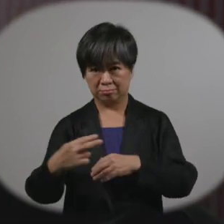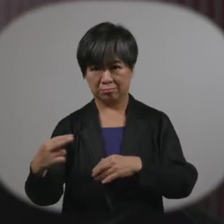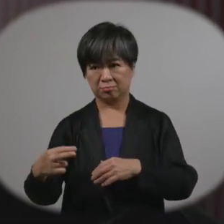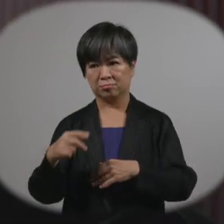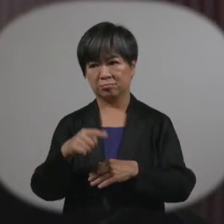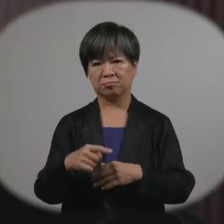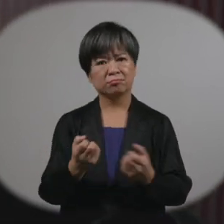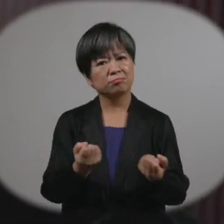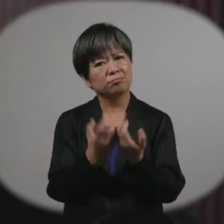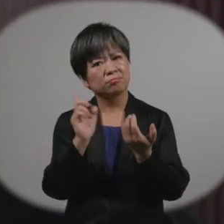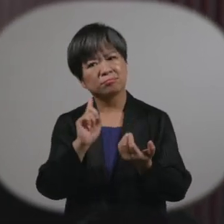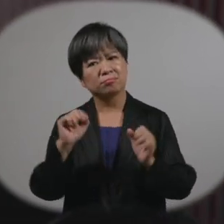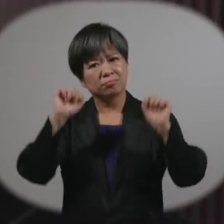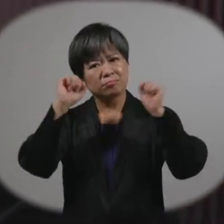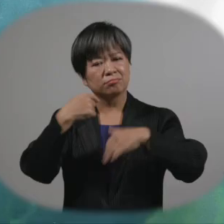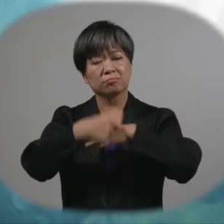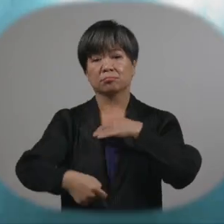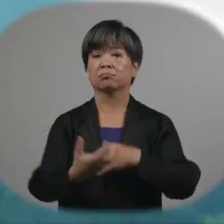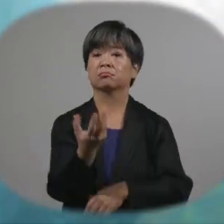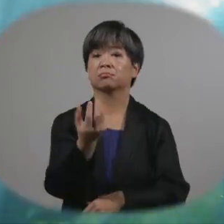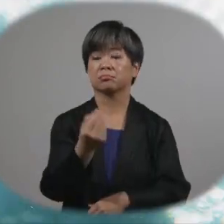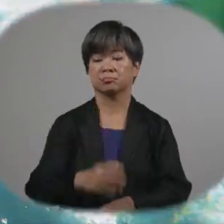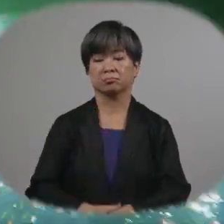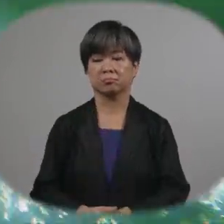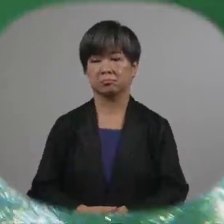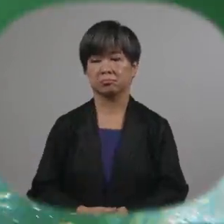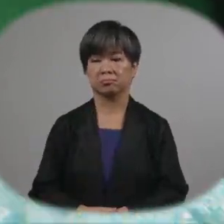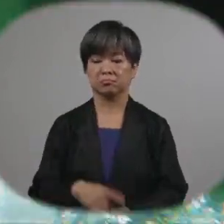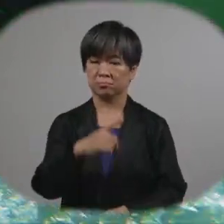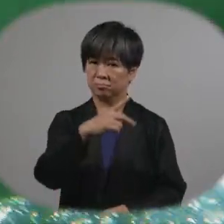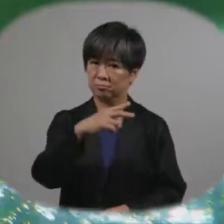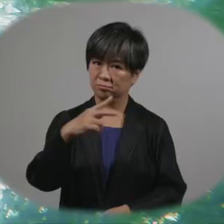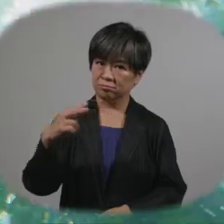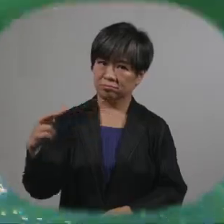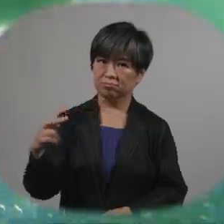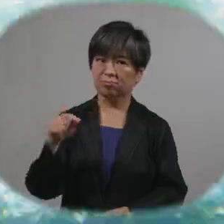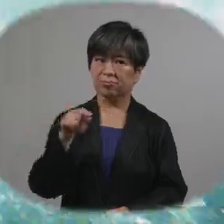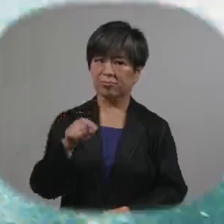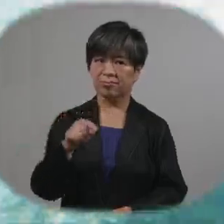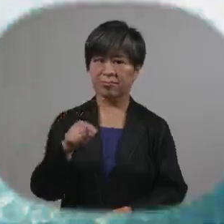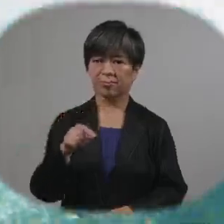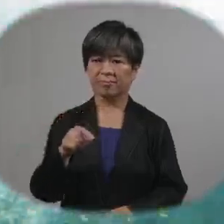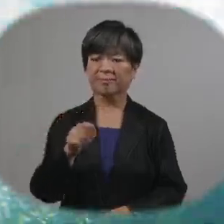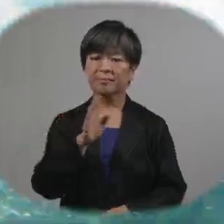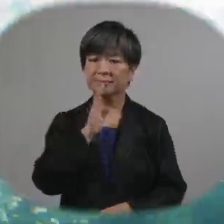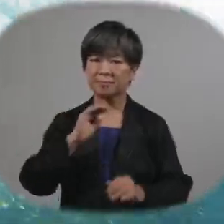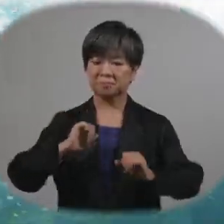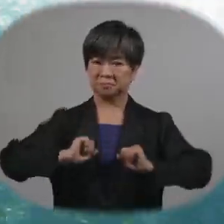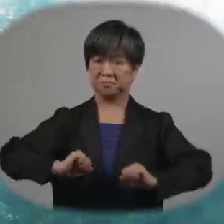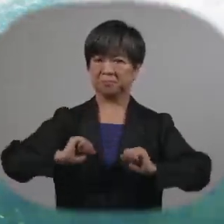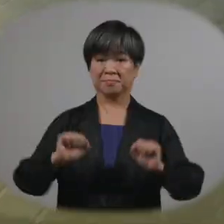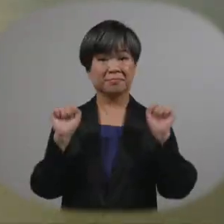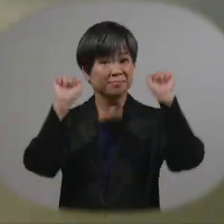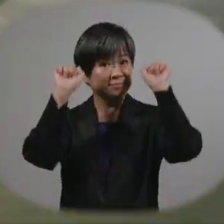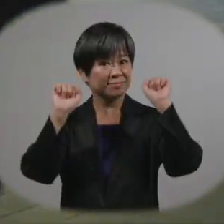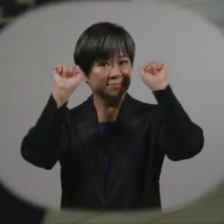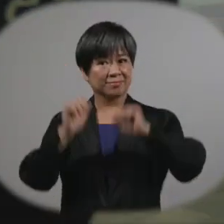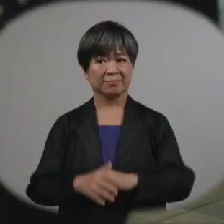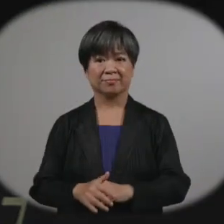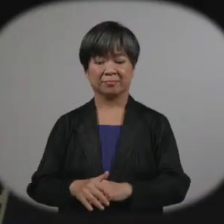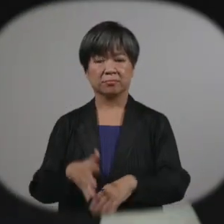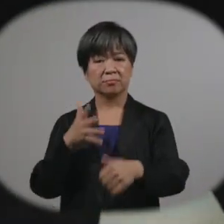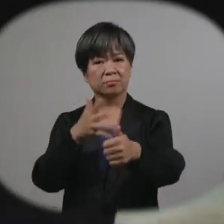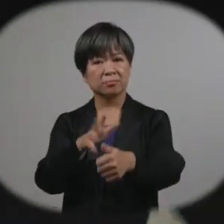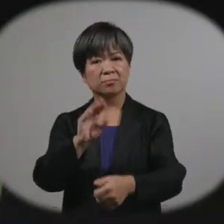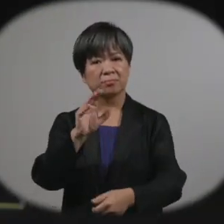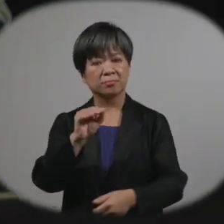易发生一些运动伤害。其实我觉得游泳算是一个也算是一个健康的运动啊。 那清玄，你有